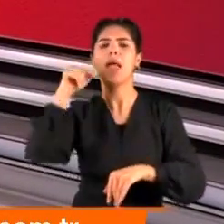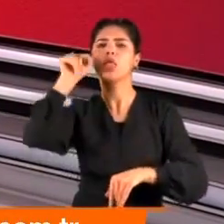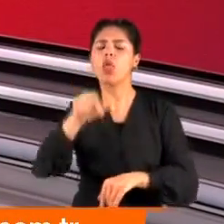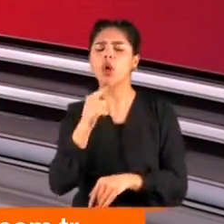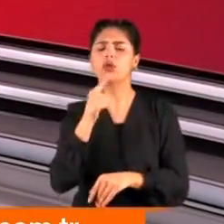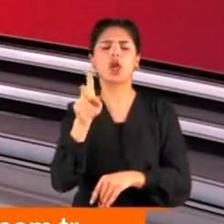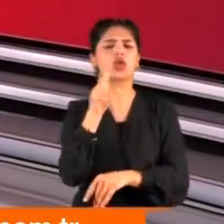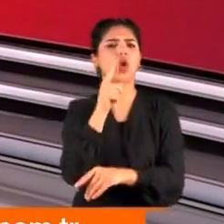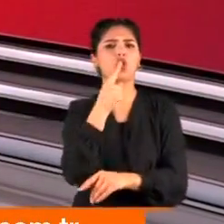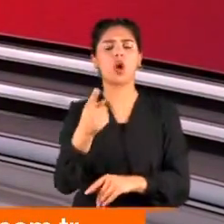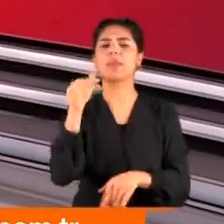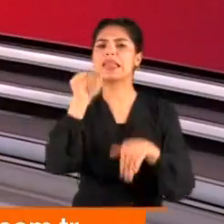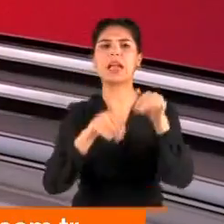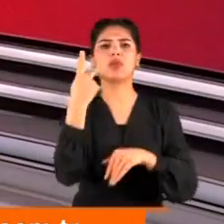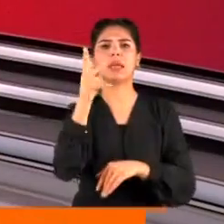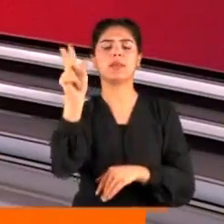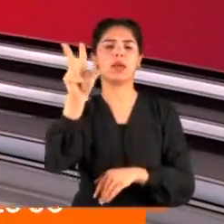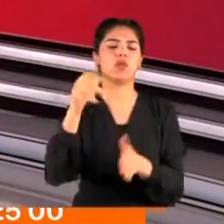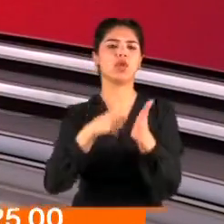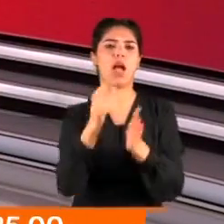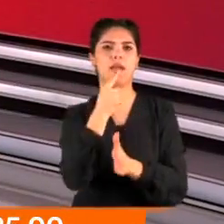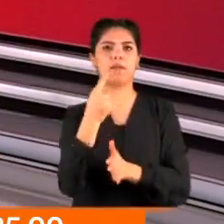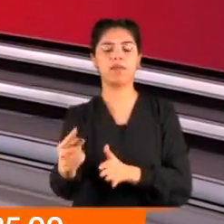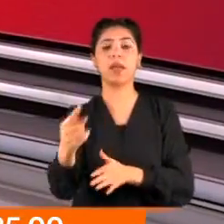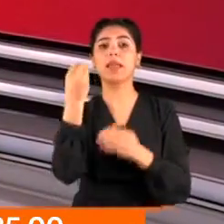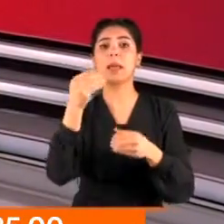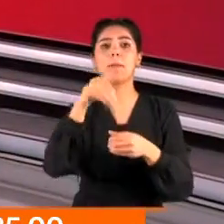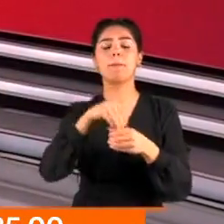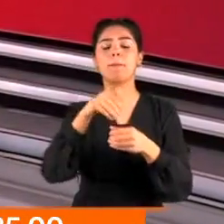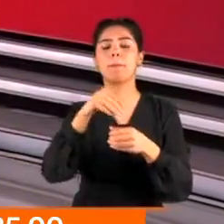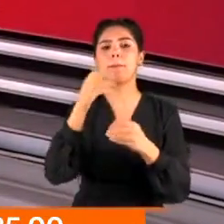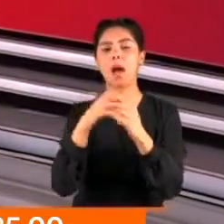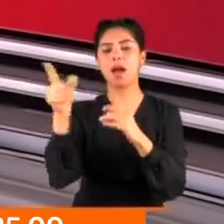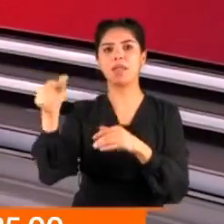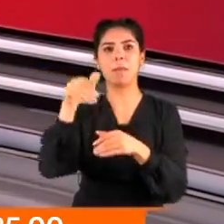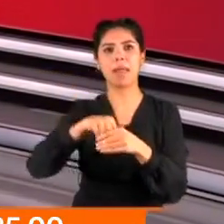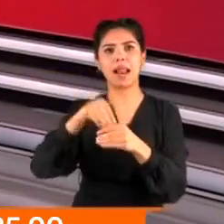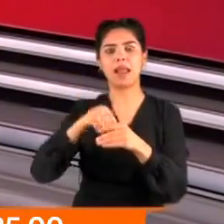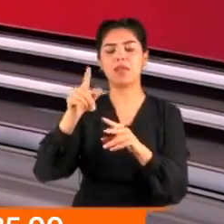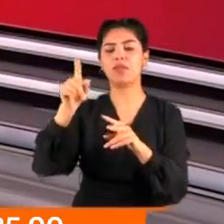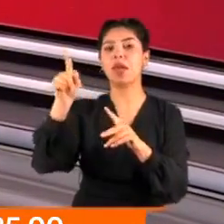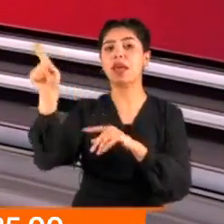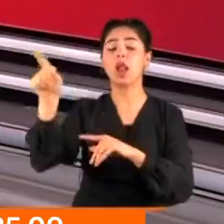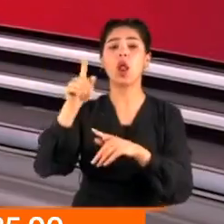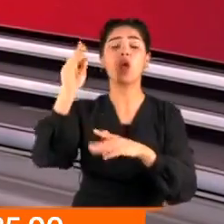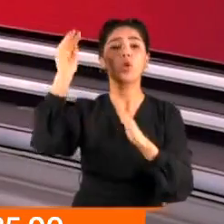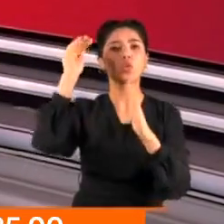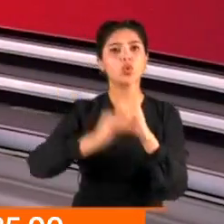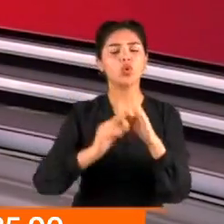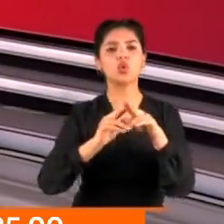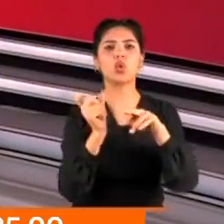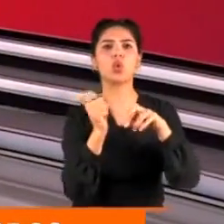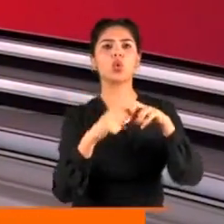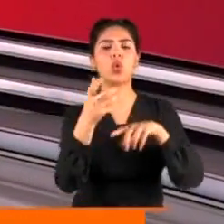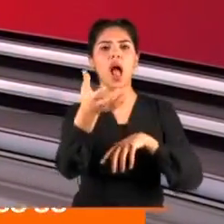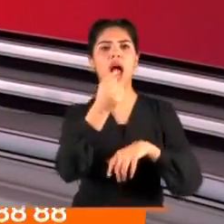seçim 2023'te yanıtını verdi. İYİ Parti milletvekili Durmuş Yılmaz'ın düşük kur alım fırsatıdır sözleri içinde